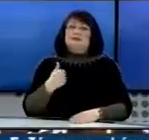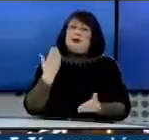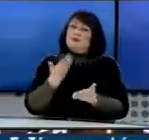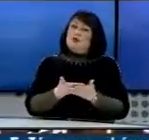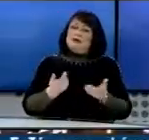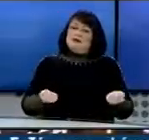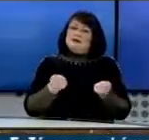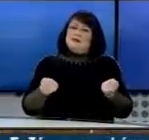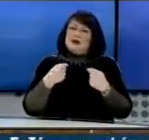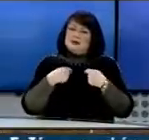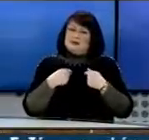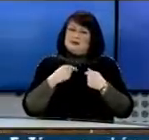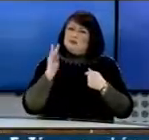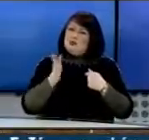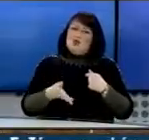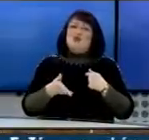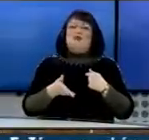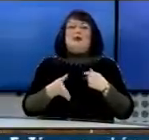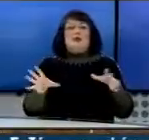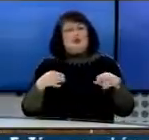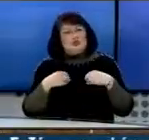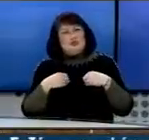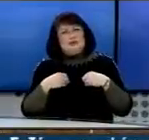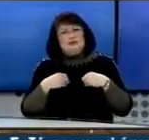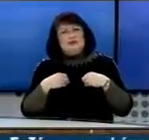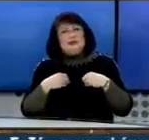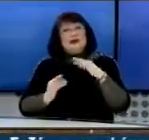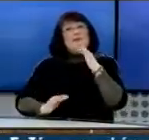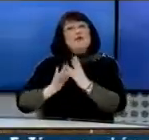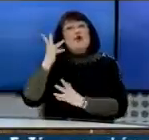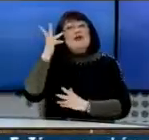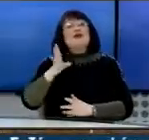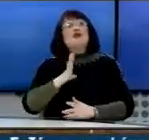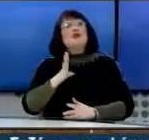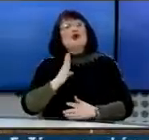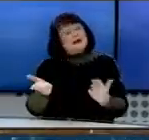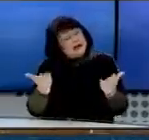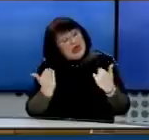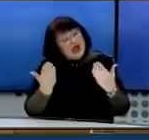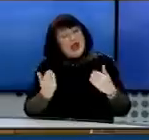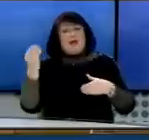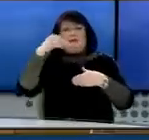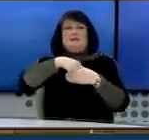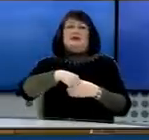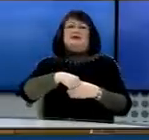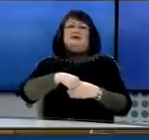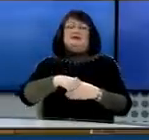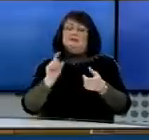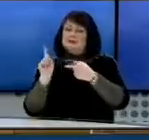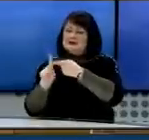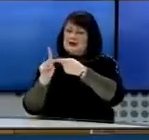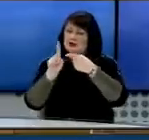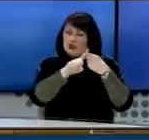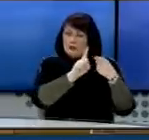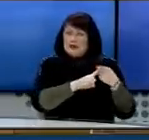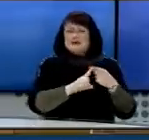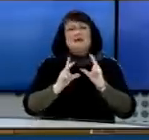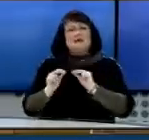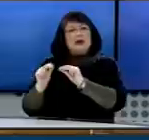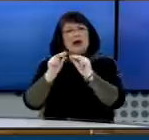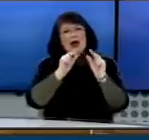στην πράξη ότι μπορεί να υποδεχθεί κάθε προοδευτικό πολίτη. Και με αυτόν συναντιόμαστε